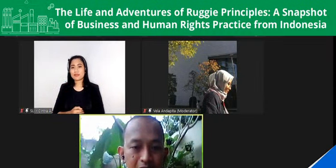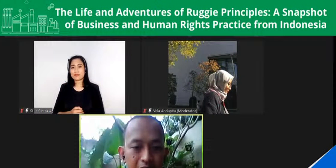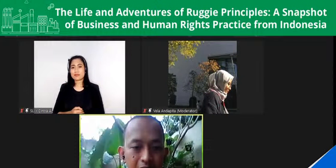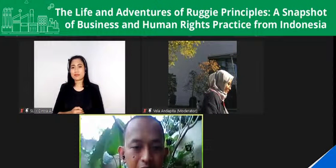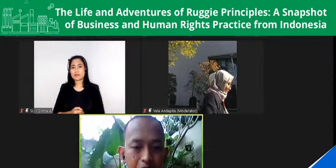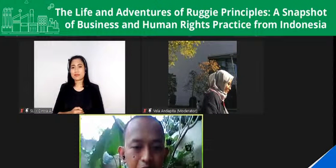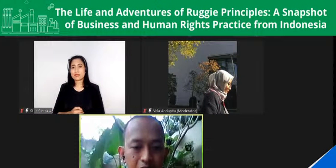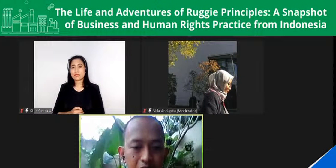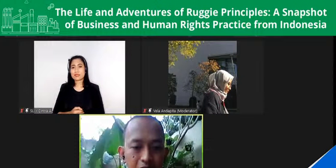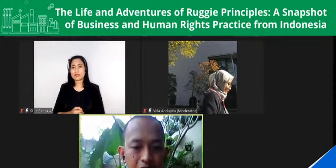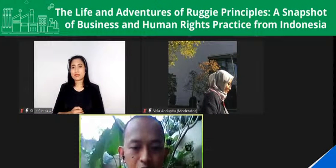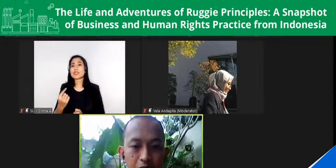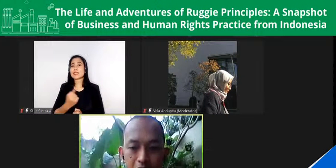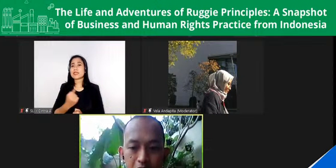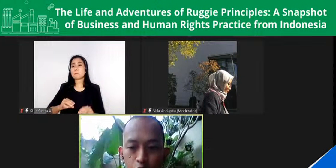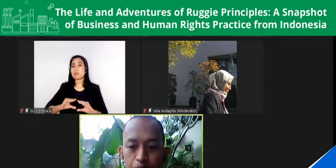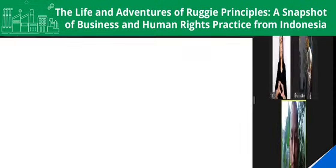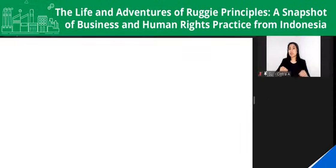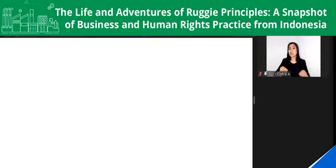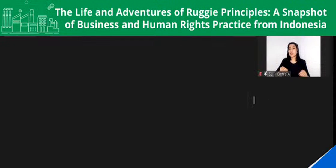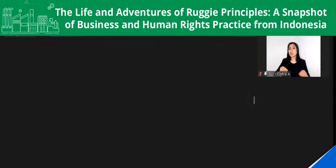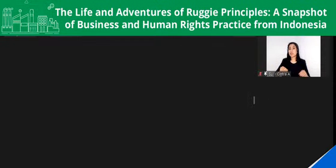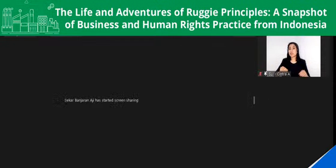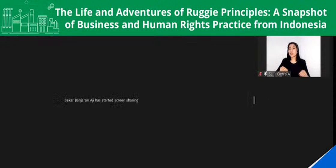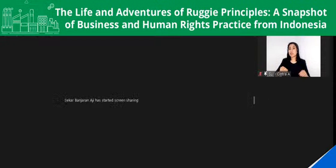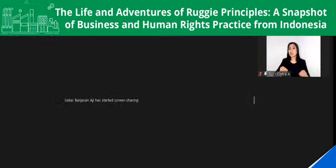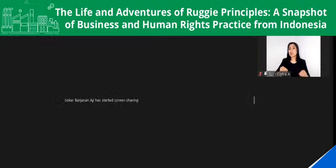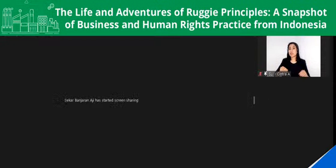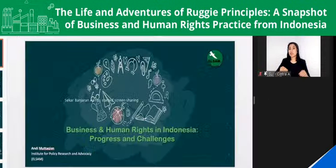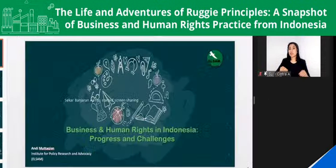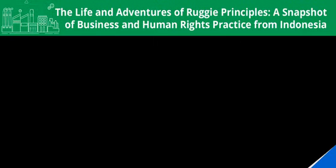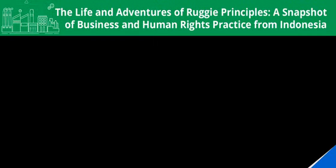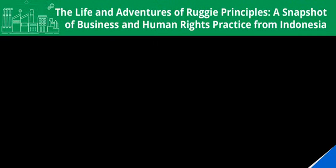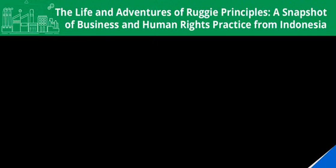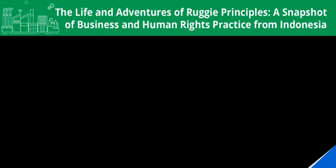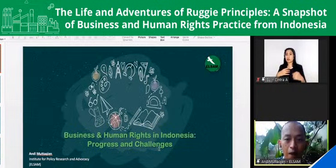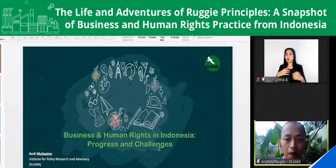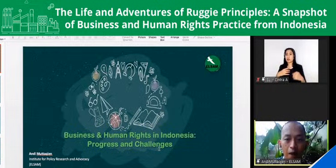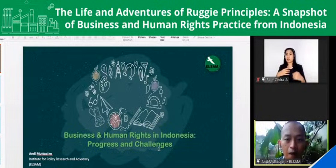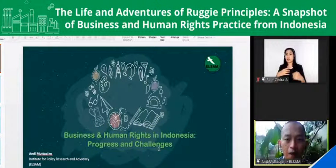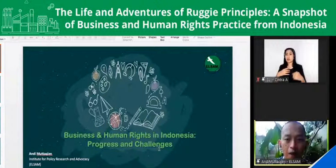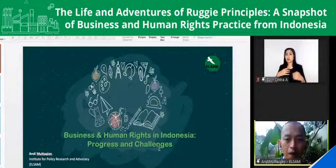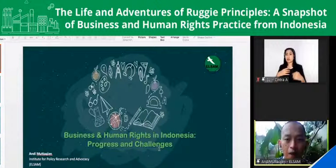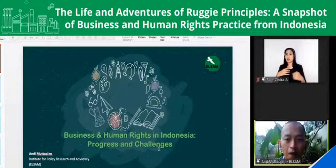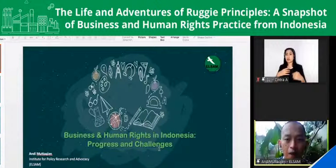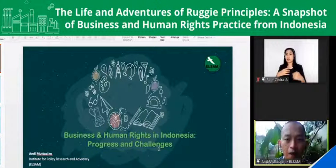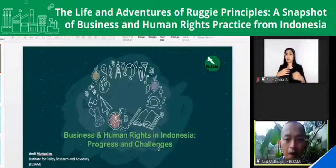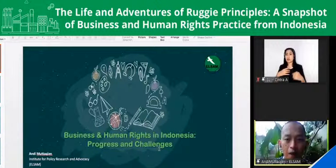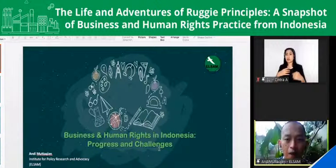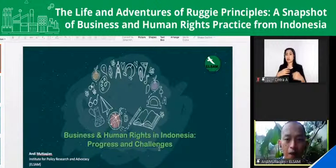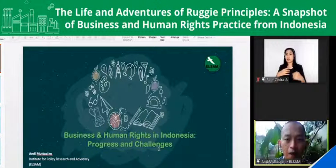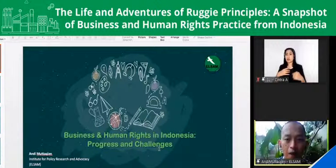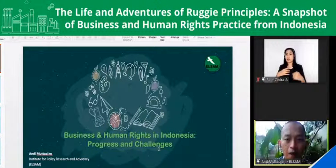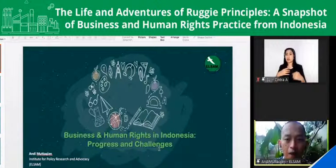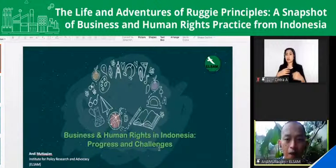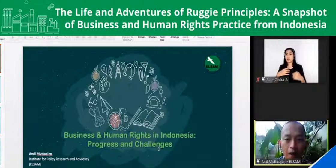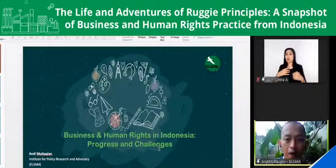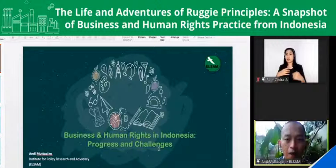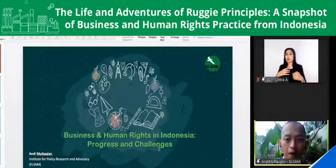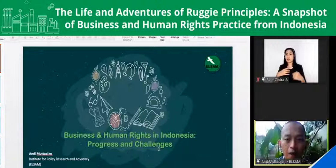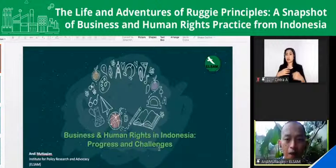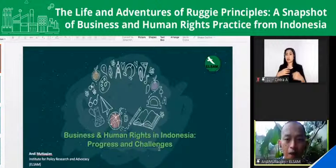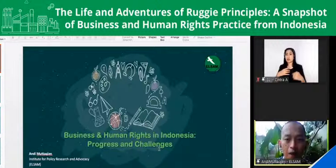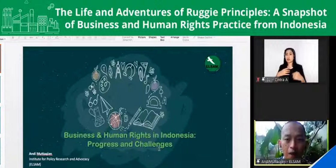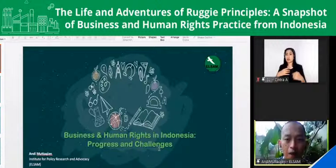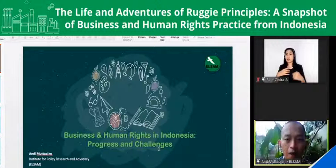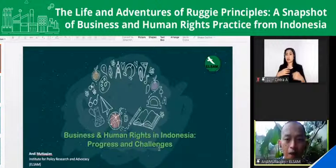tentang bisnis and human rights ini cukup banyak sekali apa yang sudah dilakukan oleh E banyak pihak